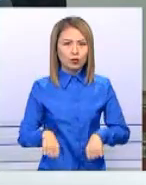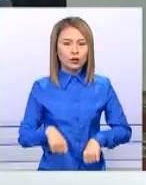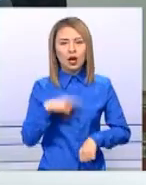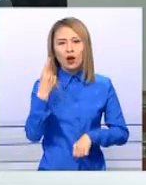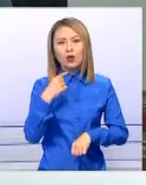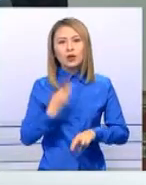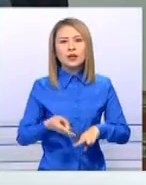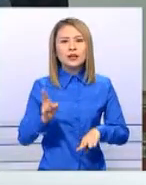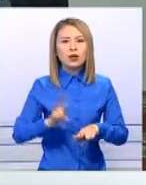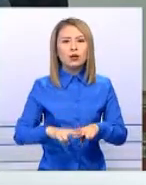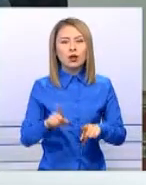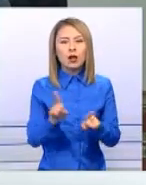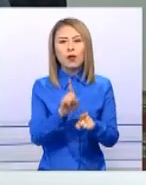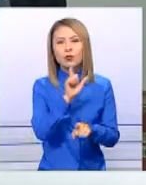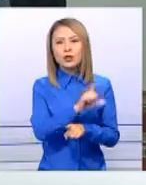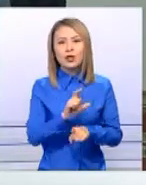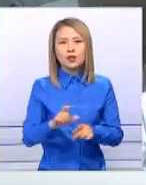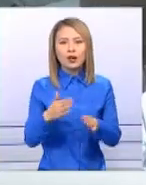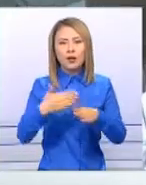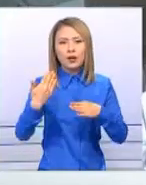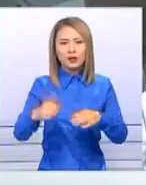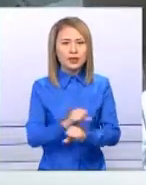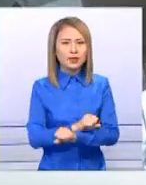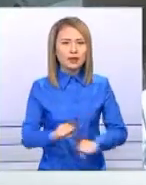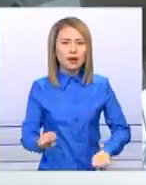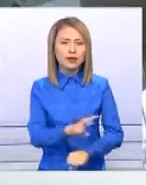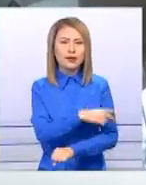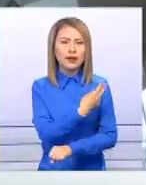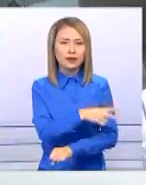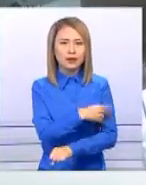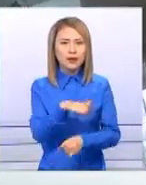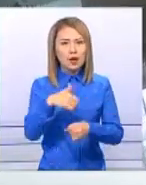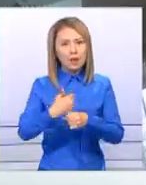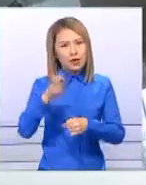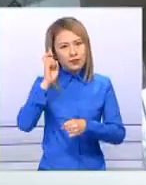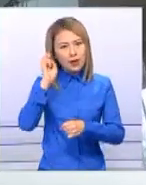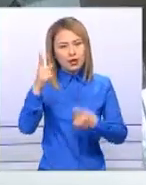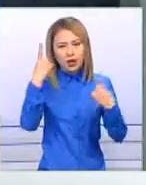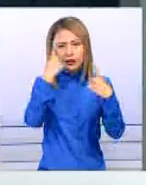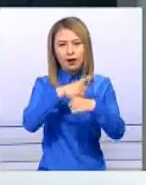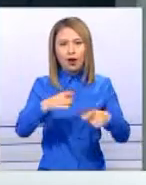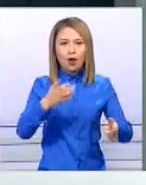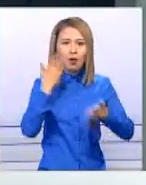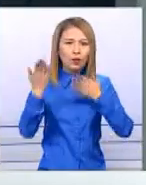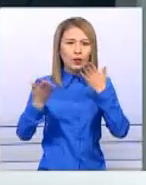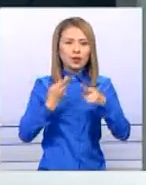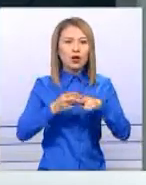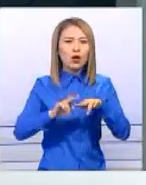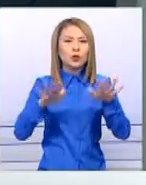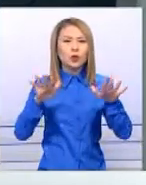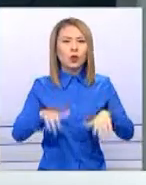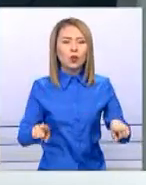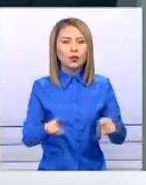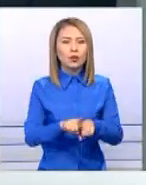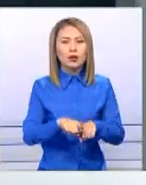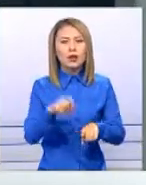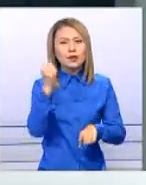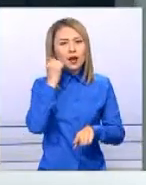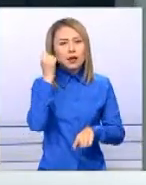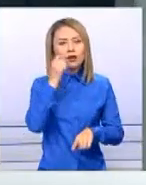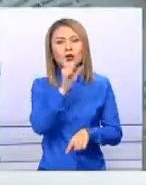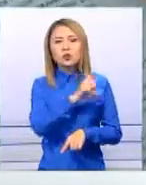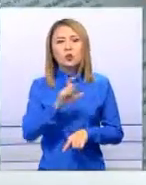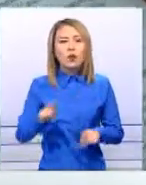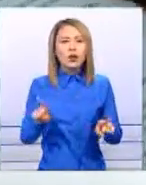жеткізуі мүмкін. Сол кезде көштен қалмауымызға жеттейді білікті дәрігер. Елбасы мақаласын жан жақты талқылаған облыстың зиялы қауым өкілдері